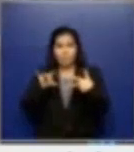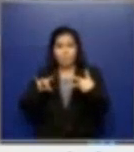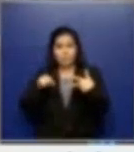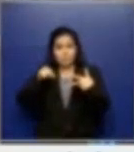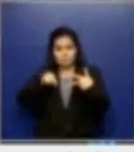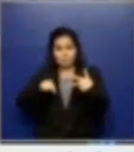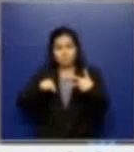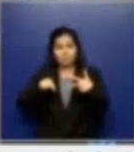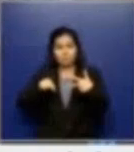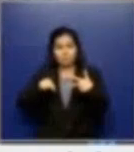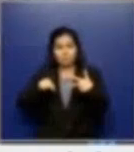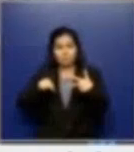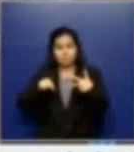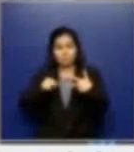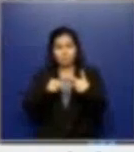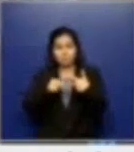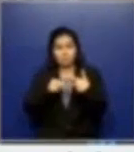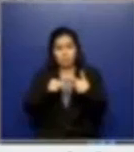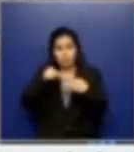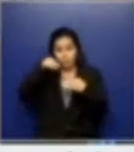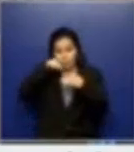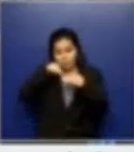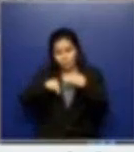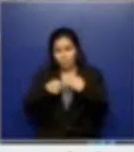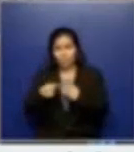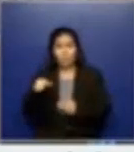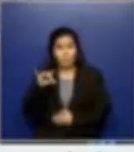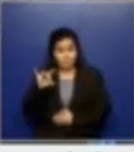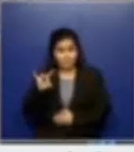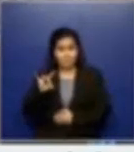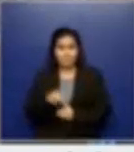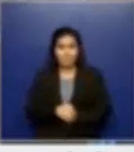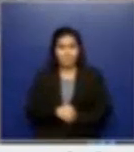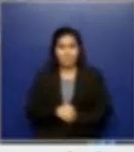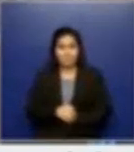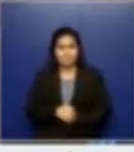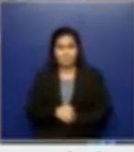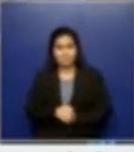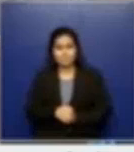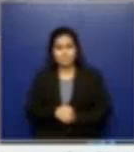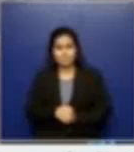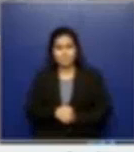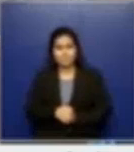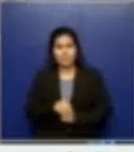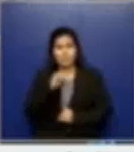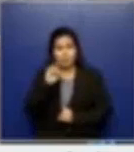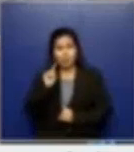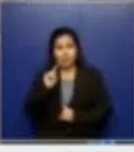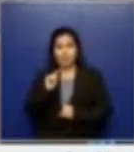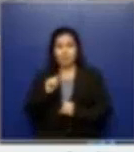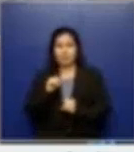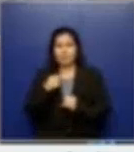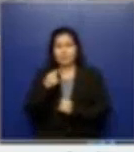ว่าอยู่ก้นเหวแล้ววันนี้ GDP เราอยู่ก้นเหวที่ท่านบอกว่าจะโต 5% แสด